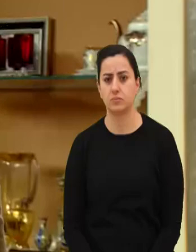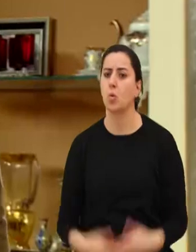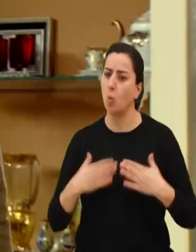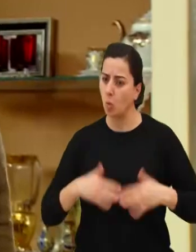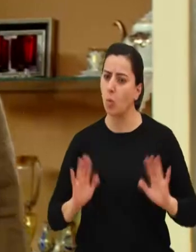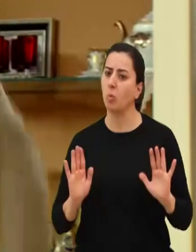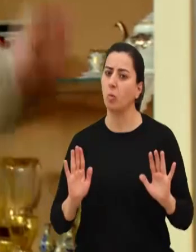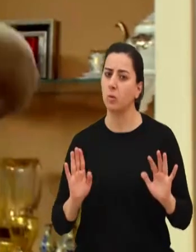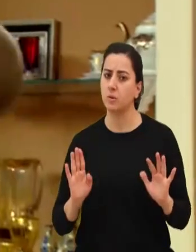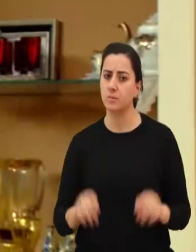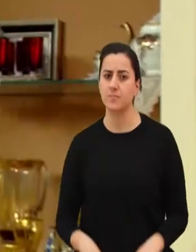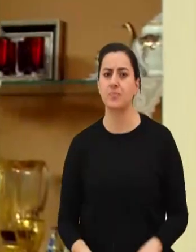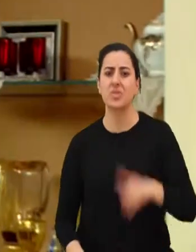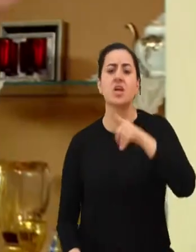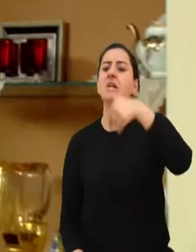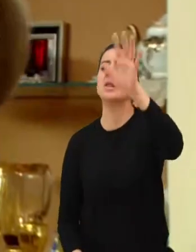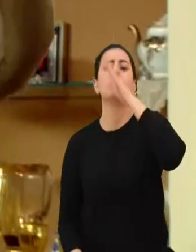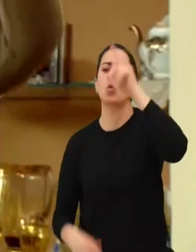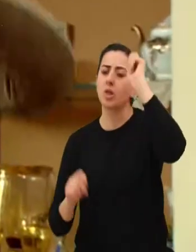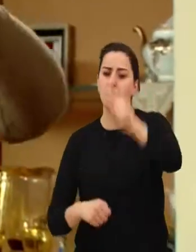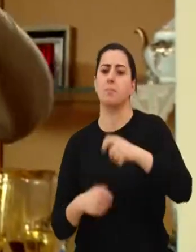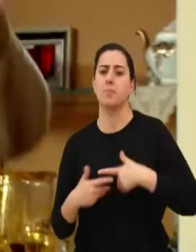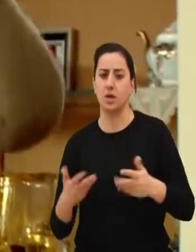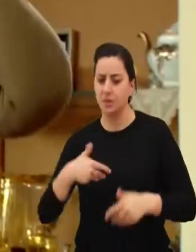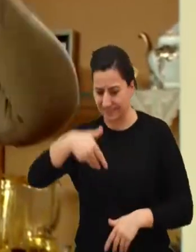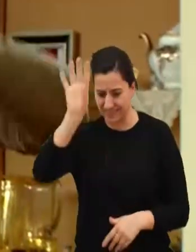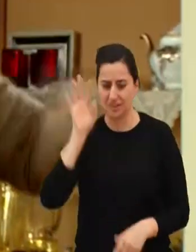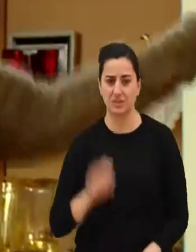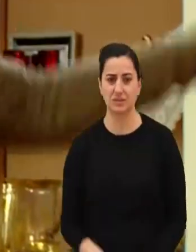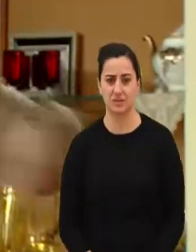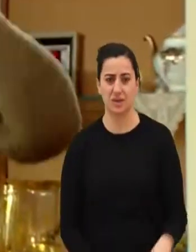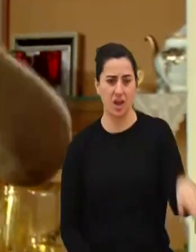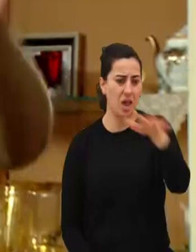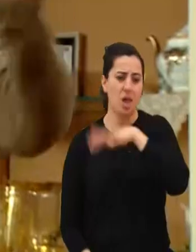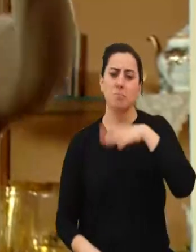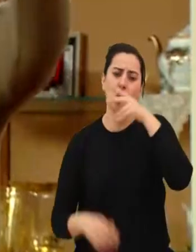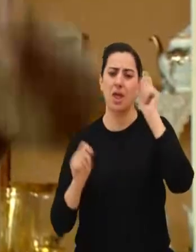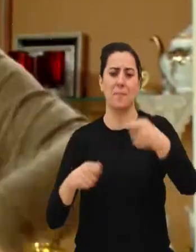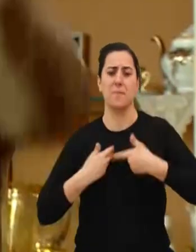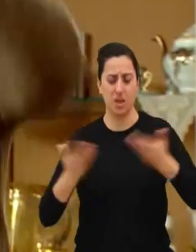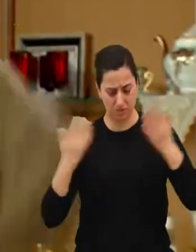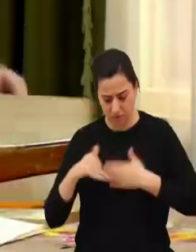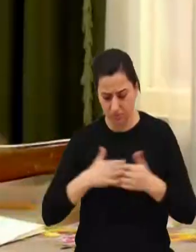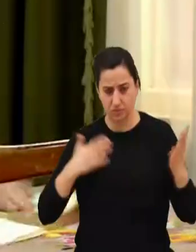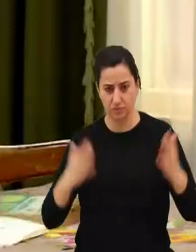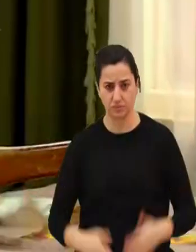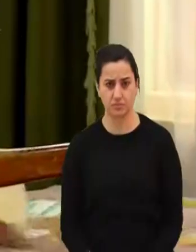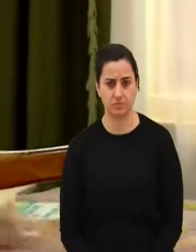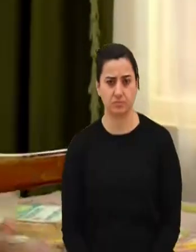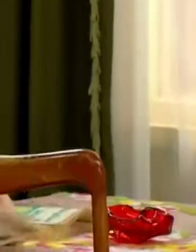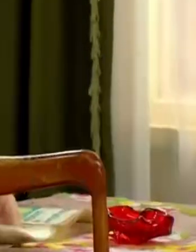Oh! Git ne halin varsa göçür, git kendi hayatını yaşa. Hepiniz ne haliniz varsa gidin yaşayın. Ne yaparsanız yapın.